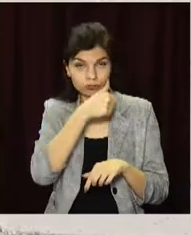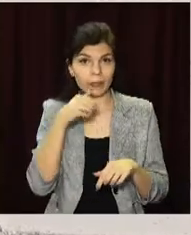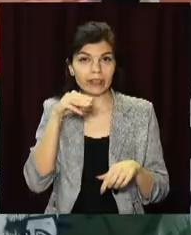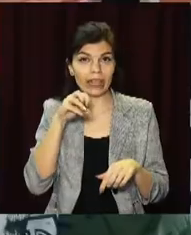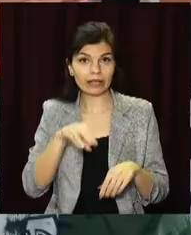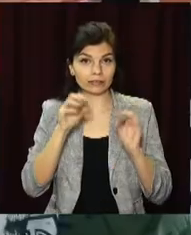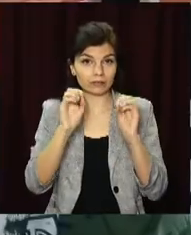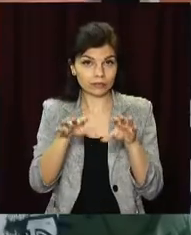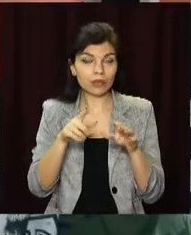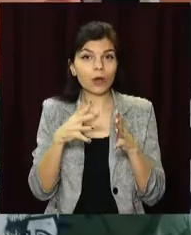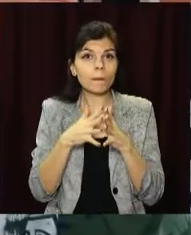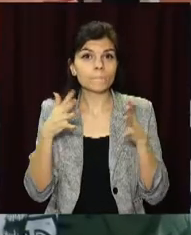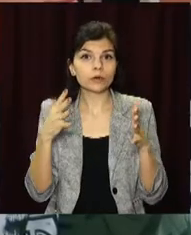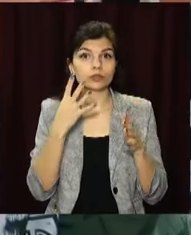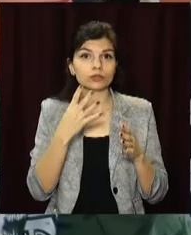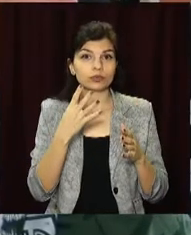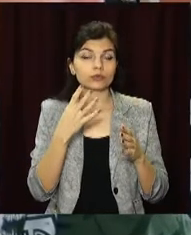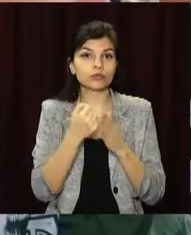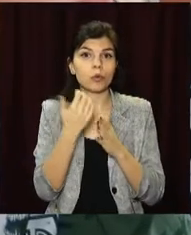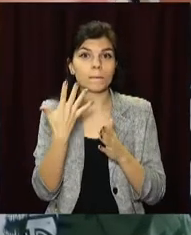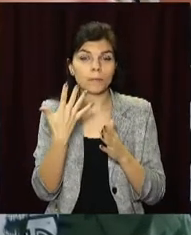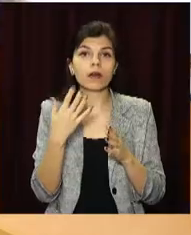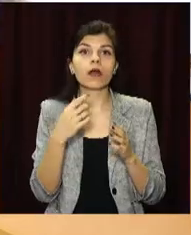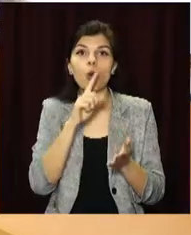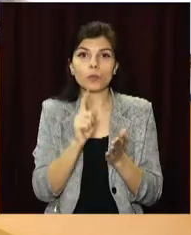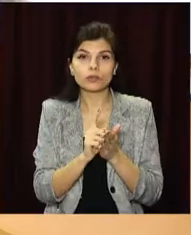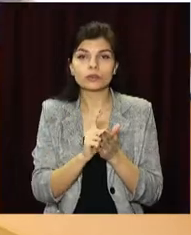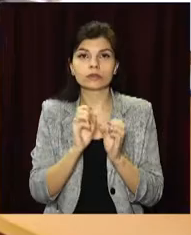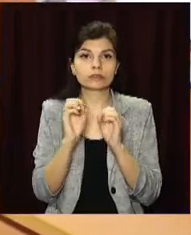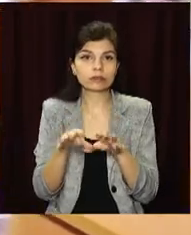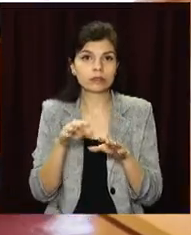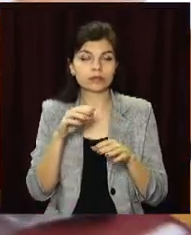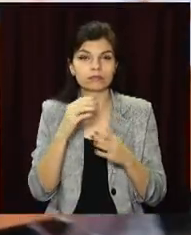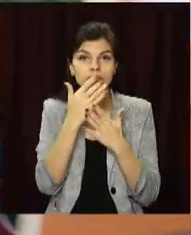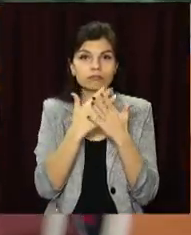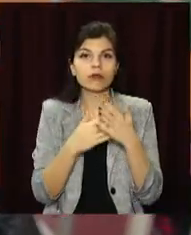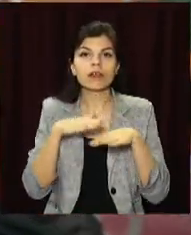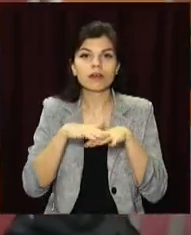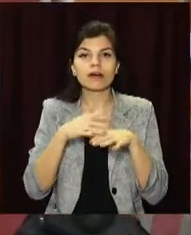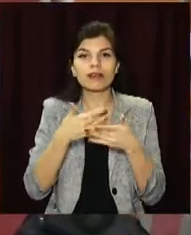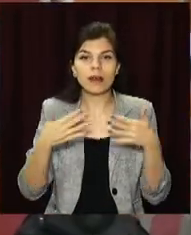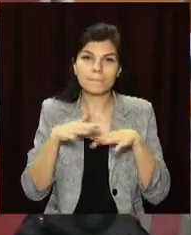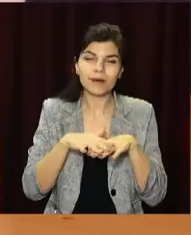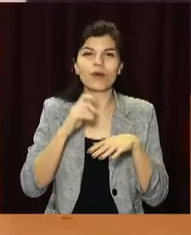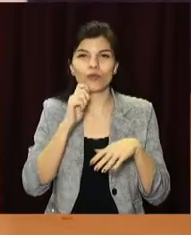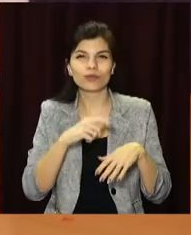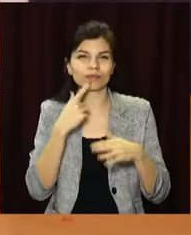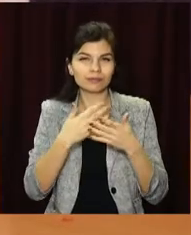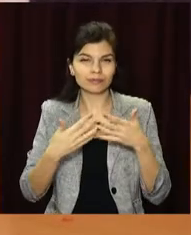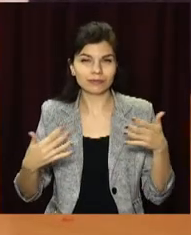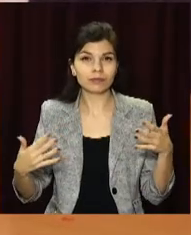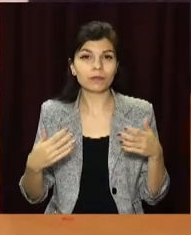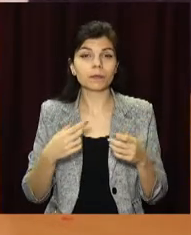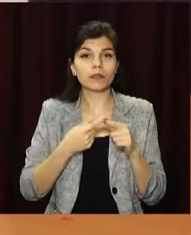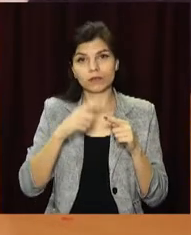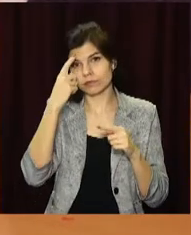цьогорічного тестування – збільшення з 4 до 5 числа обов'язкових предметів для державної підсумкової атестації. Про це повідомляють у Міністерстві освіти та